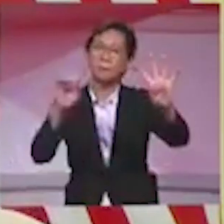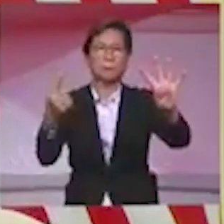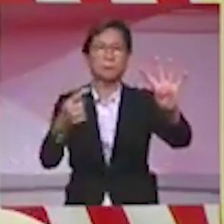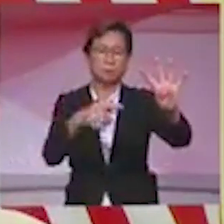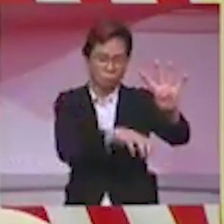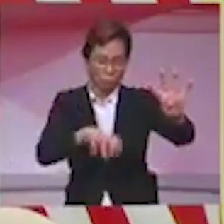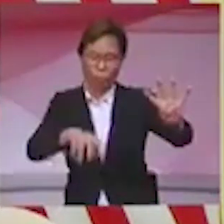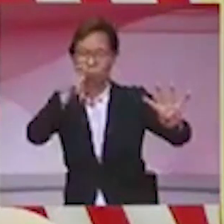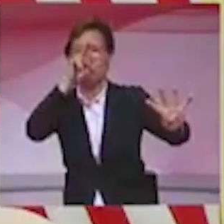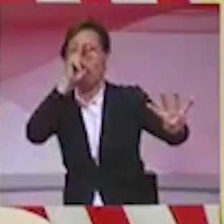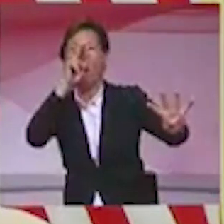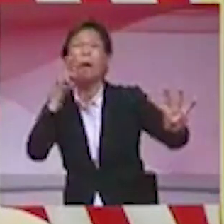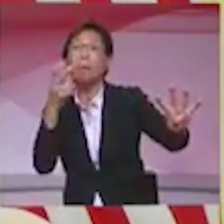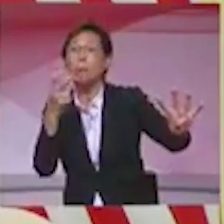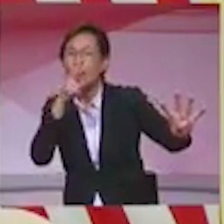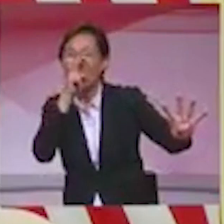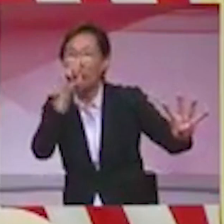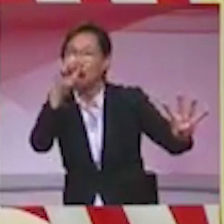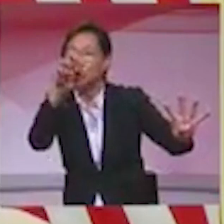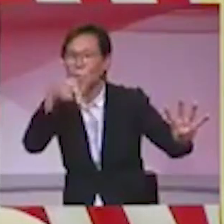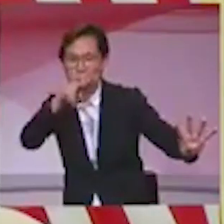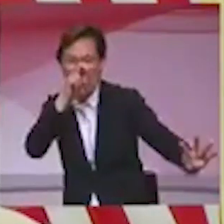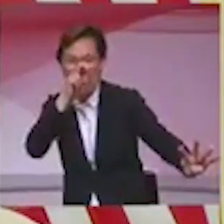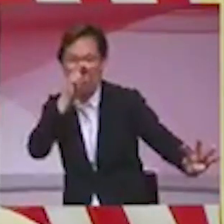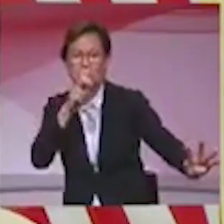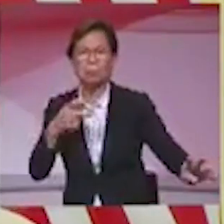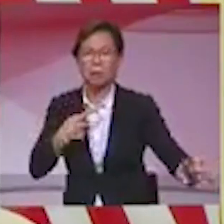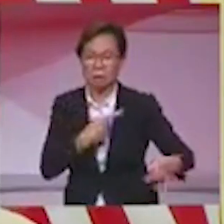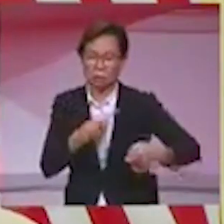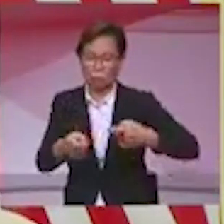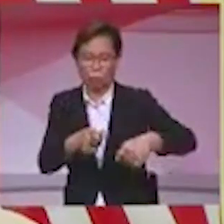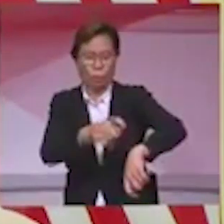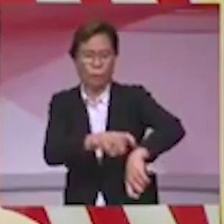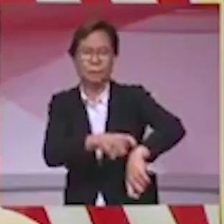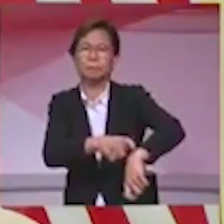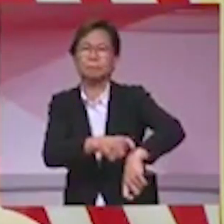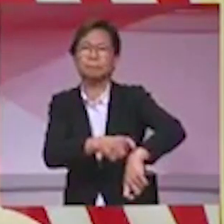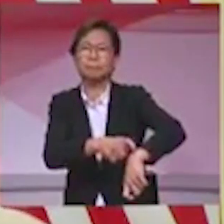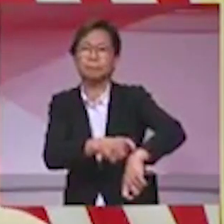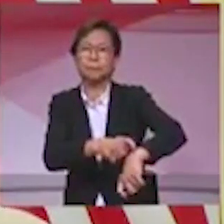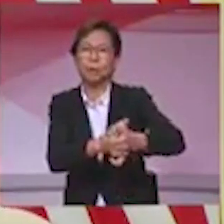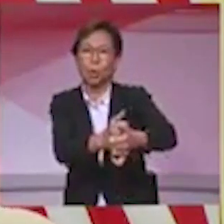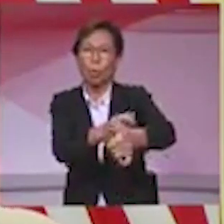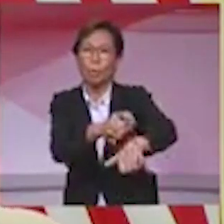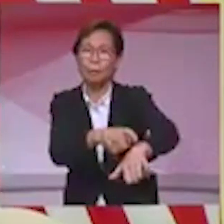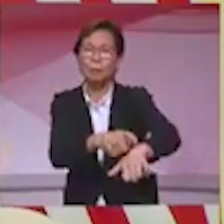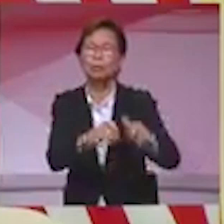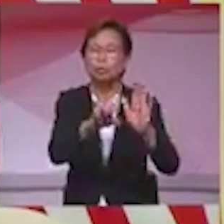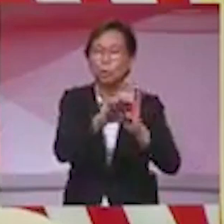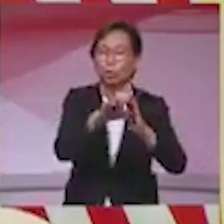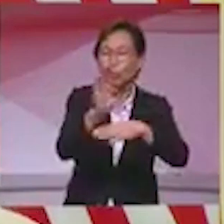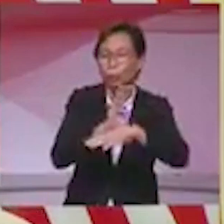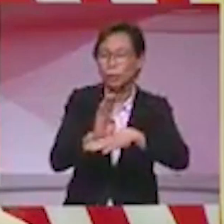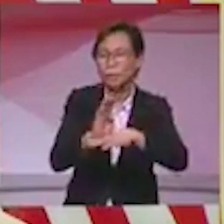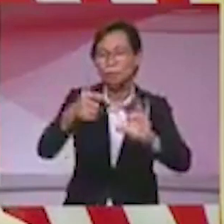kita percetakan DVD Sophie Dash yang kita kontrol dari segi Master contoh waktu